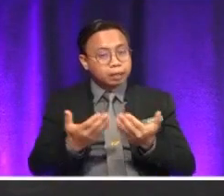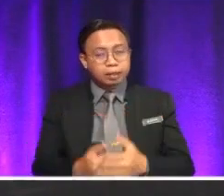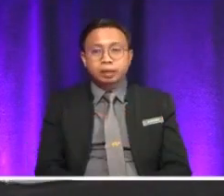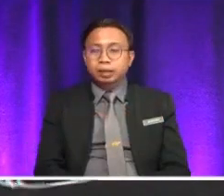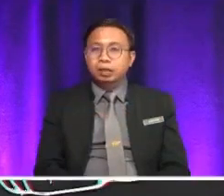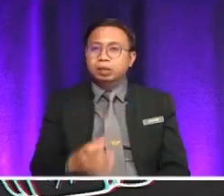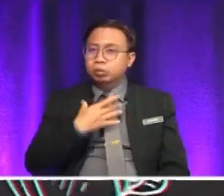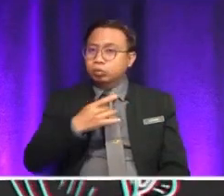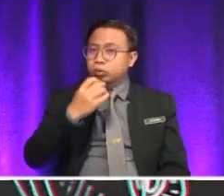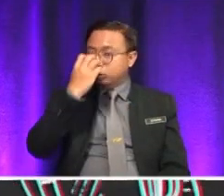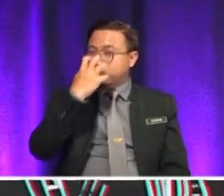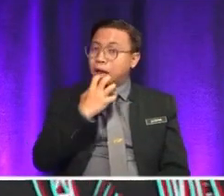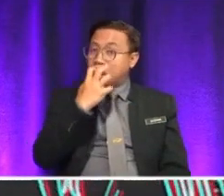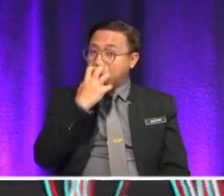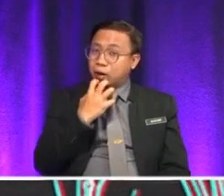Suka marah.